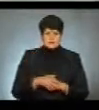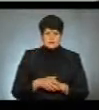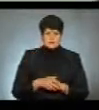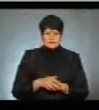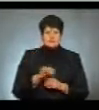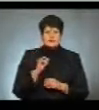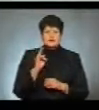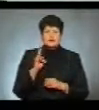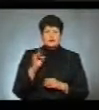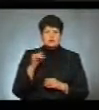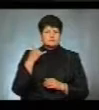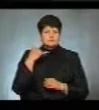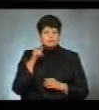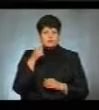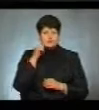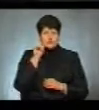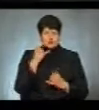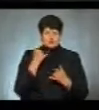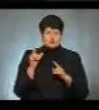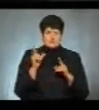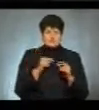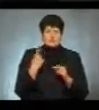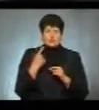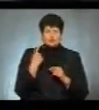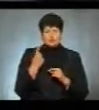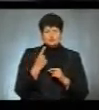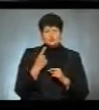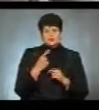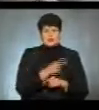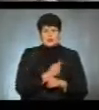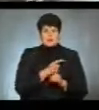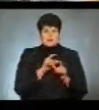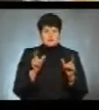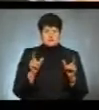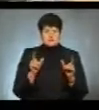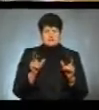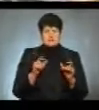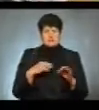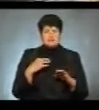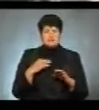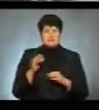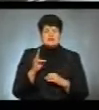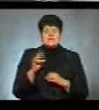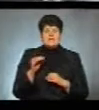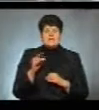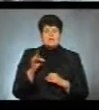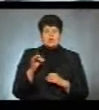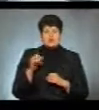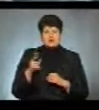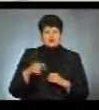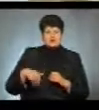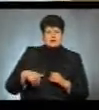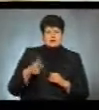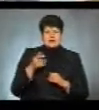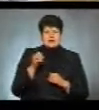знають. Ірина Крук викликала таксі вчора, сьогодні їде в обласну університетську лікарню. Нефрологія нирок, гемодіаліз.